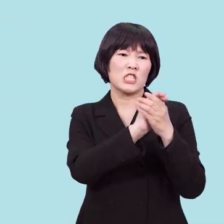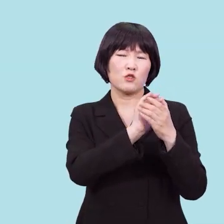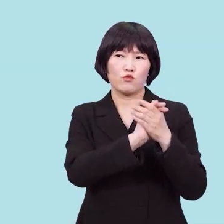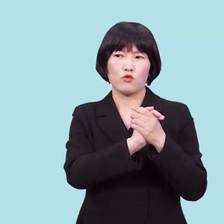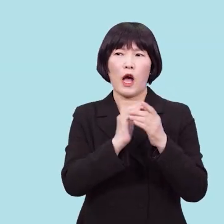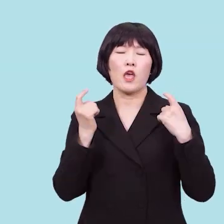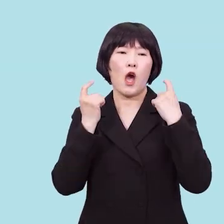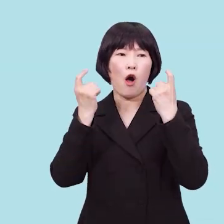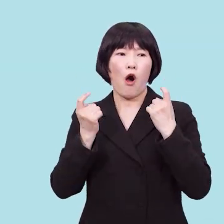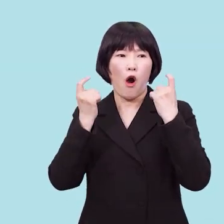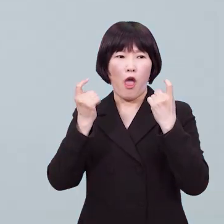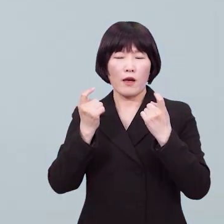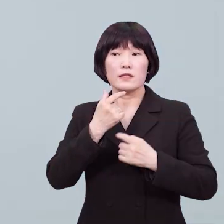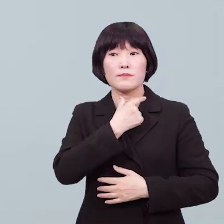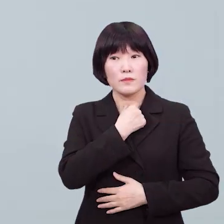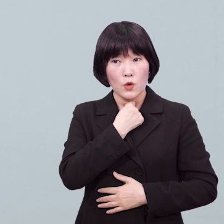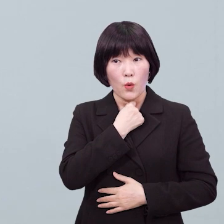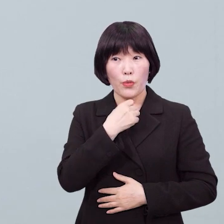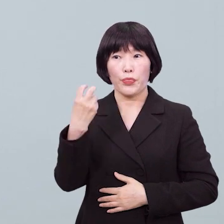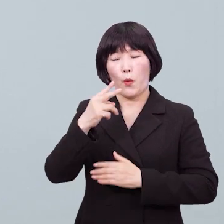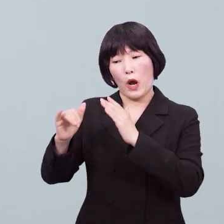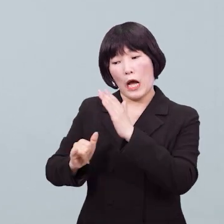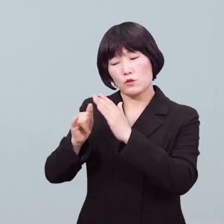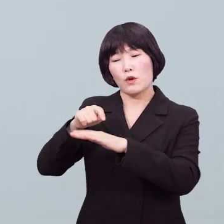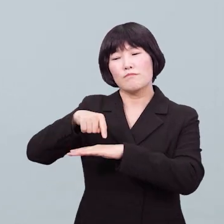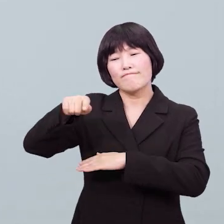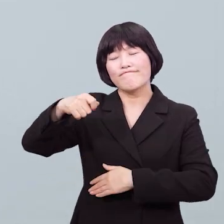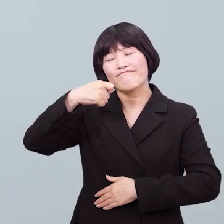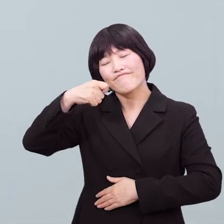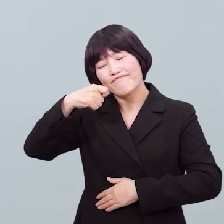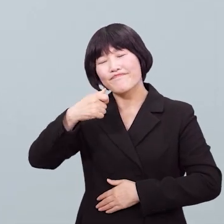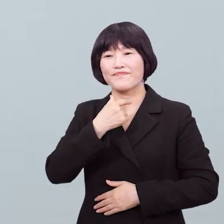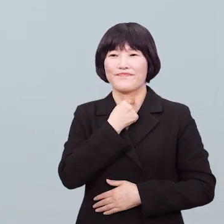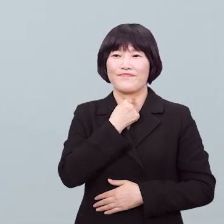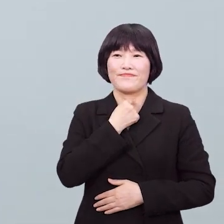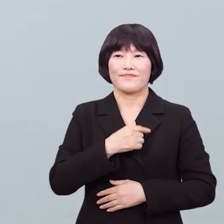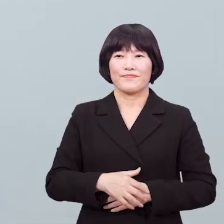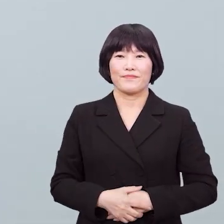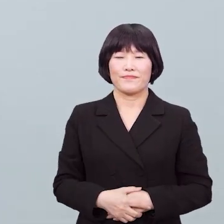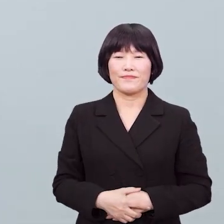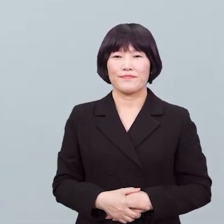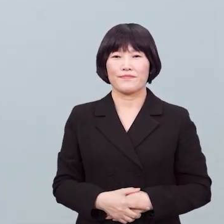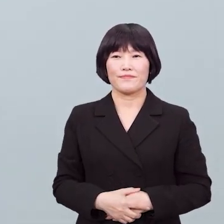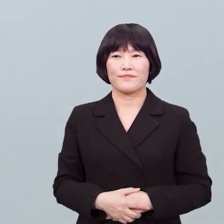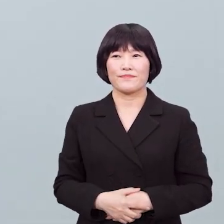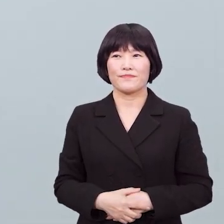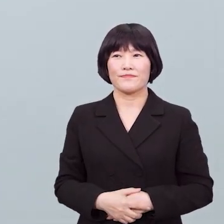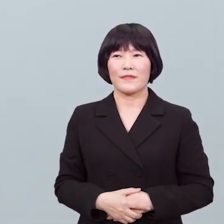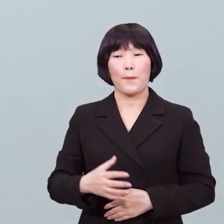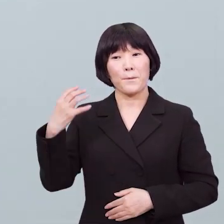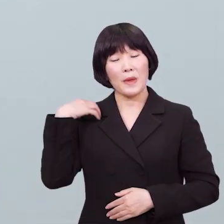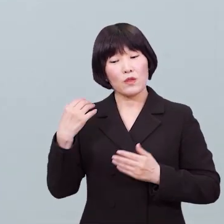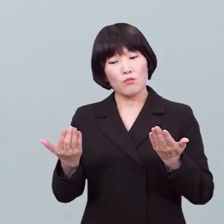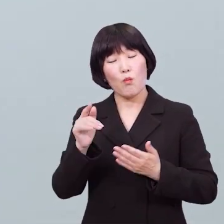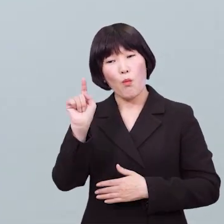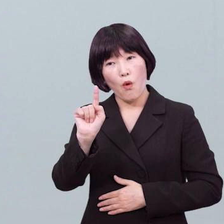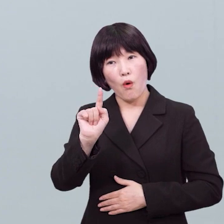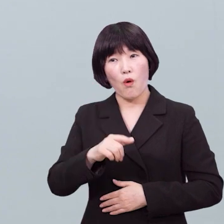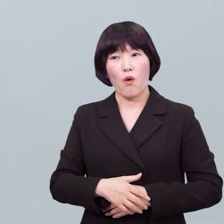싶어요. 무슨 일을 하고 있나요? 대구 장애인